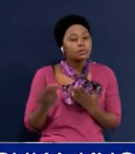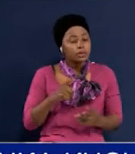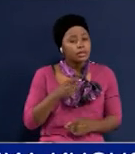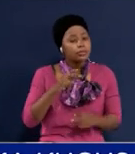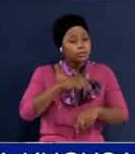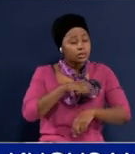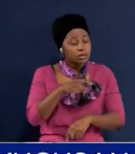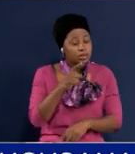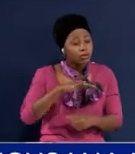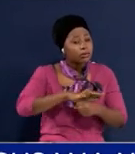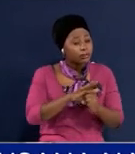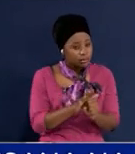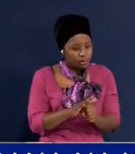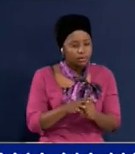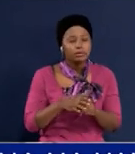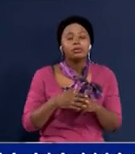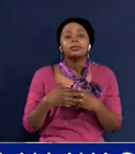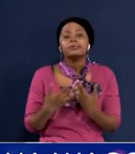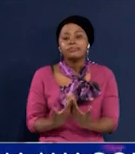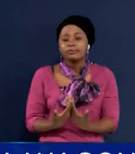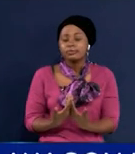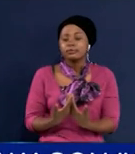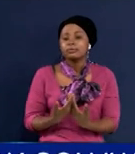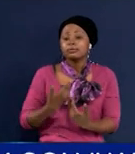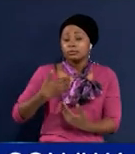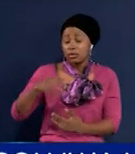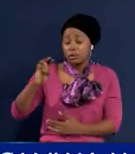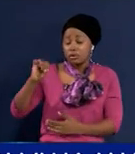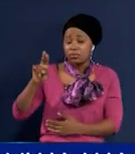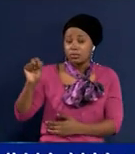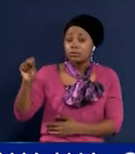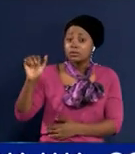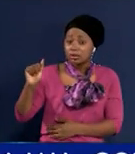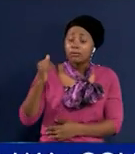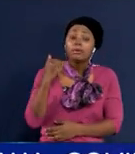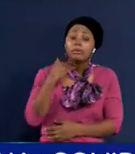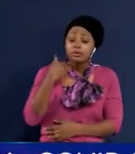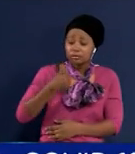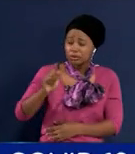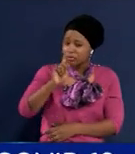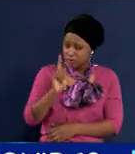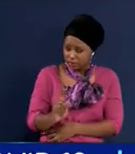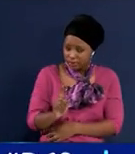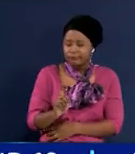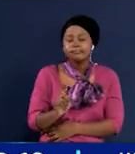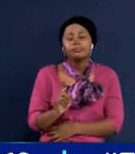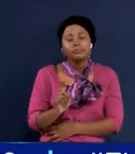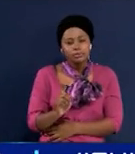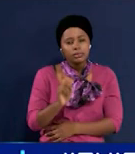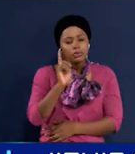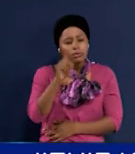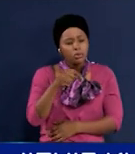Nini Corona. Nashukuru sana. Na moja kwa moja tuende kwa Musa wa Mbezi. Yeye anauliza kwamba kuna